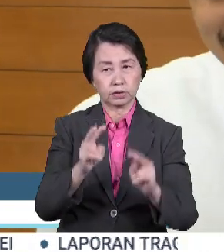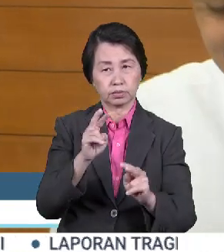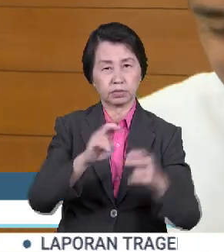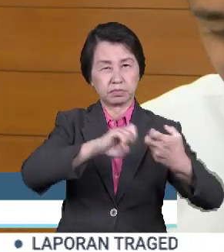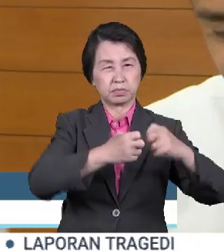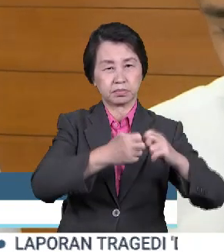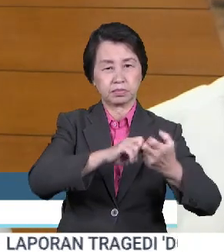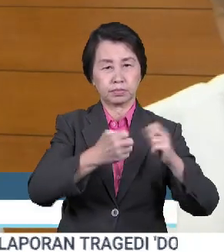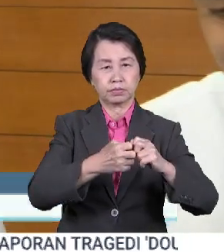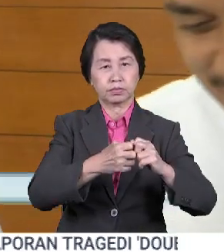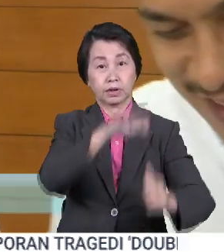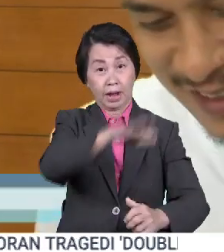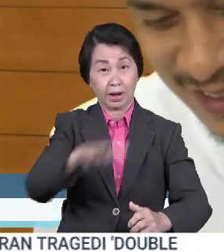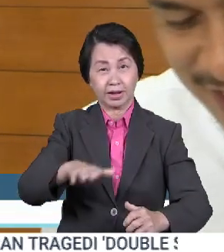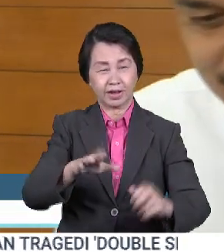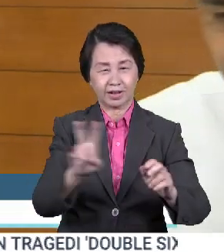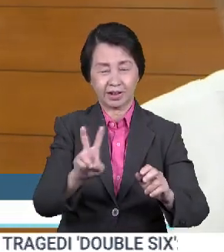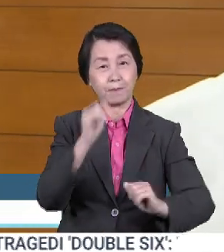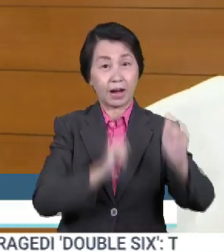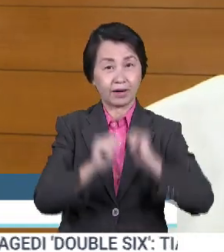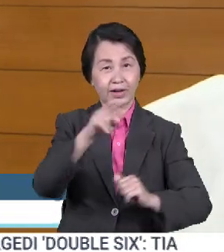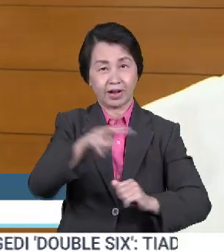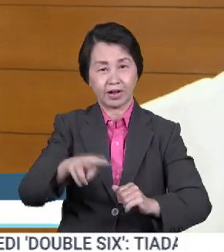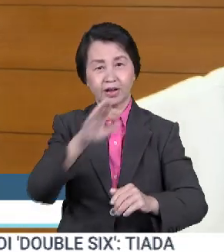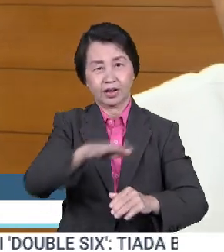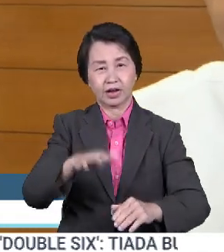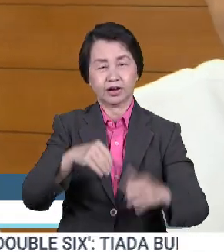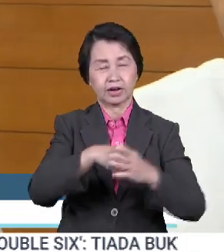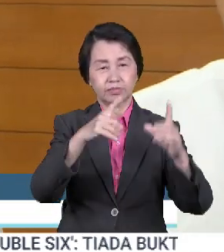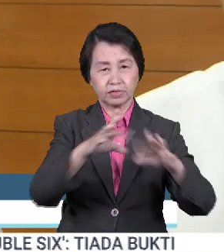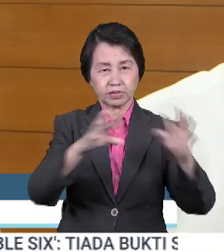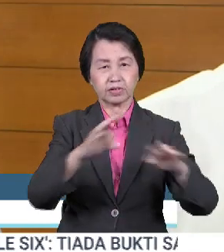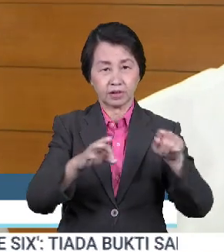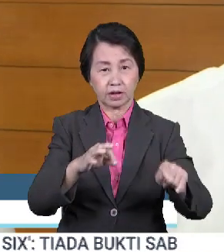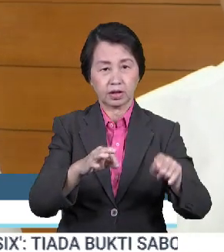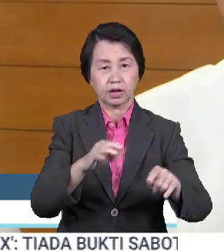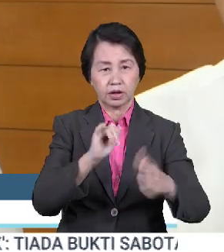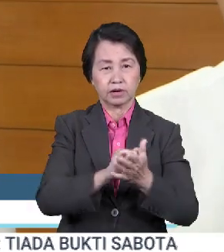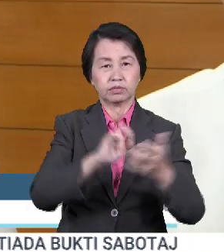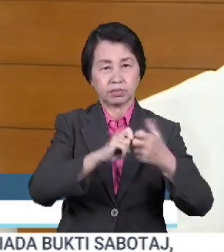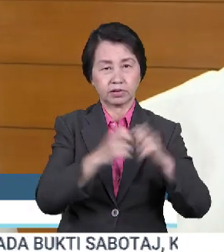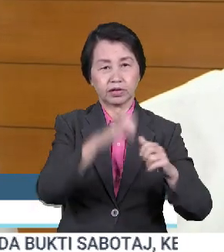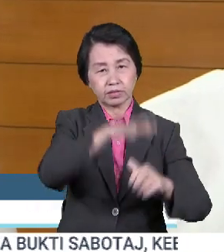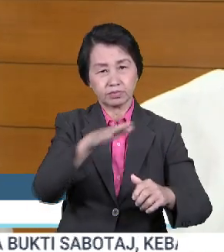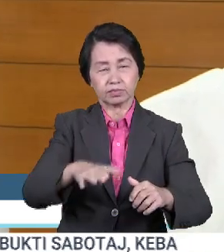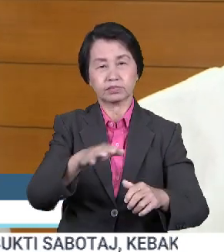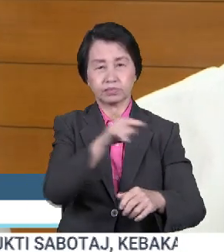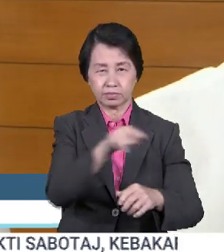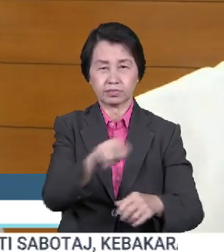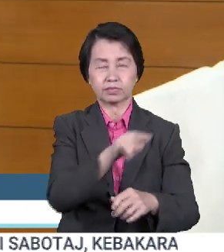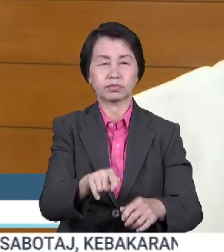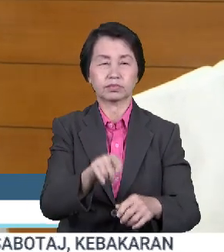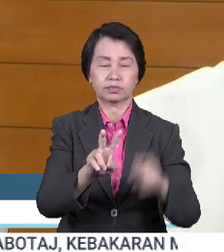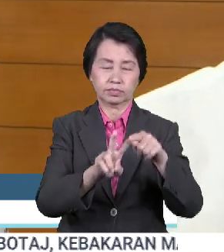antara adik-beradik tu, tapi dalam cerita tu juga, maksudnya dengan isu adik-beradik tu juga kan, di